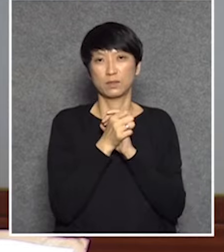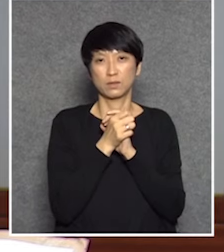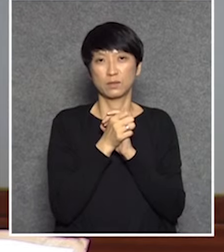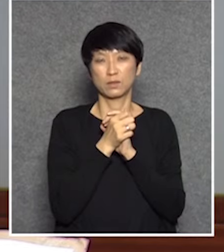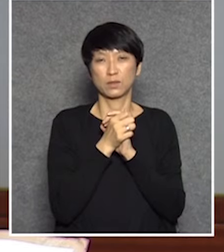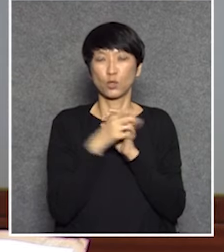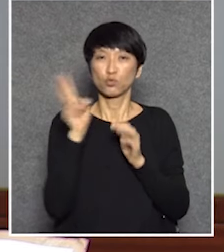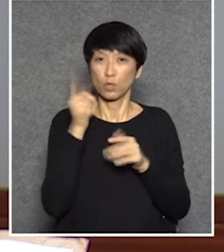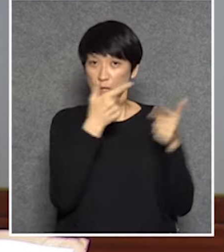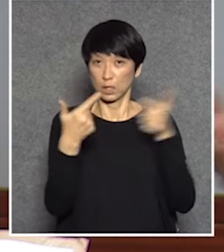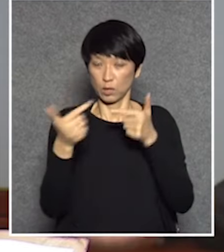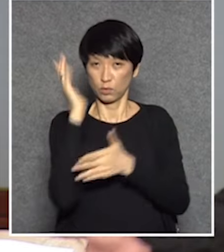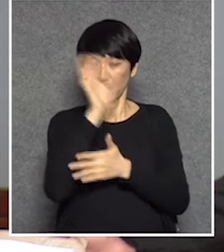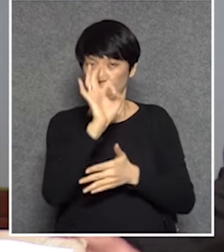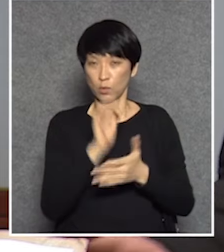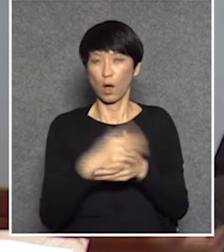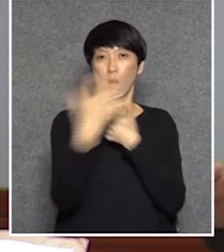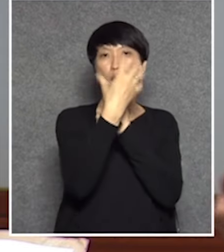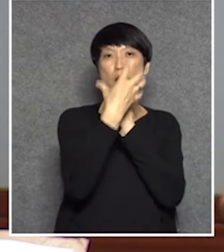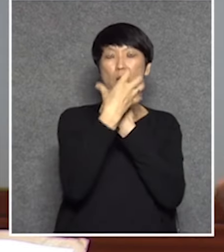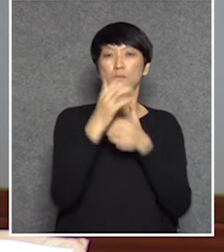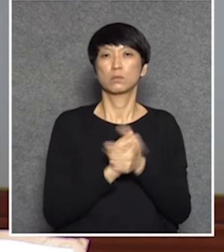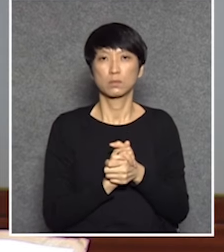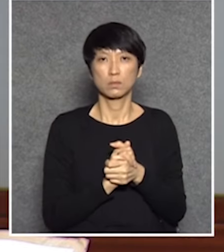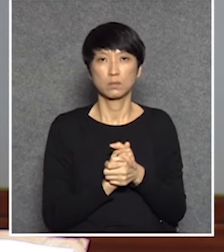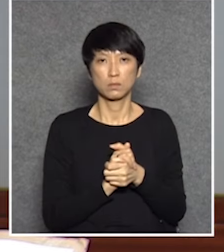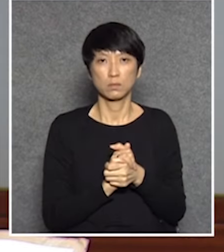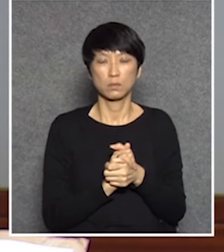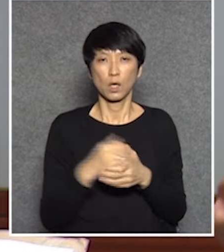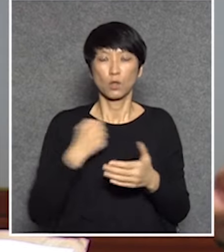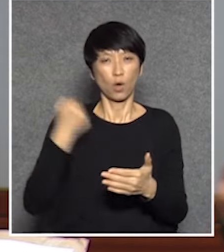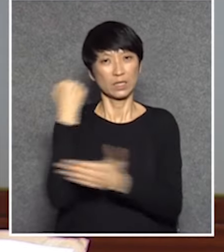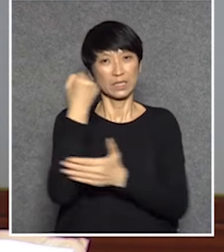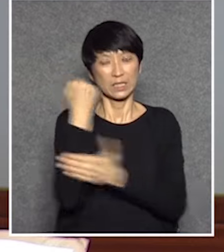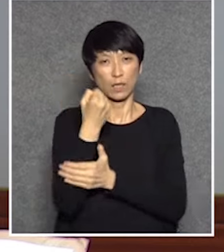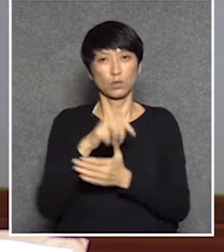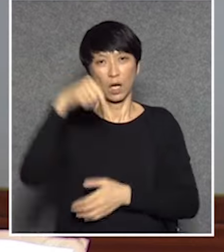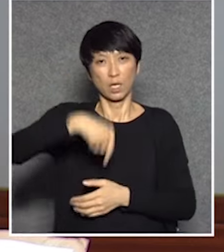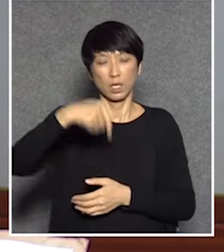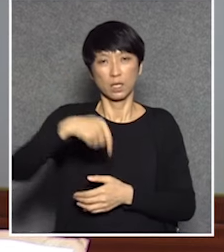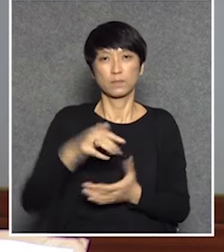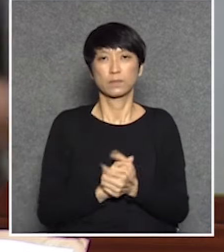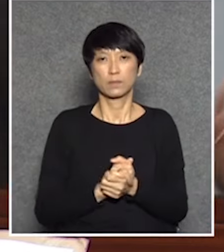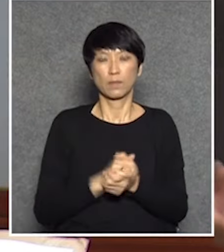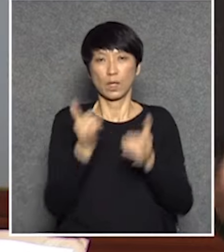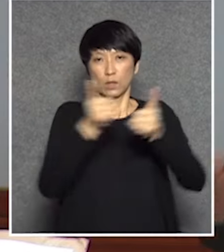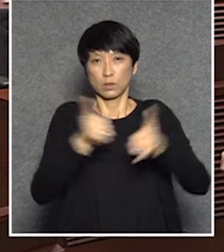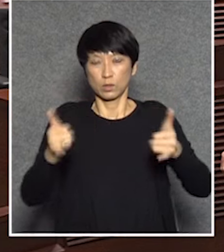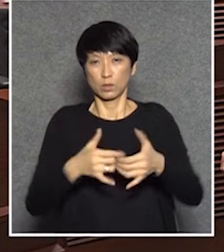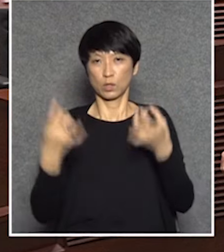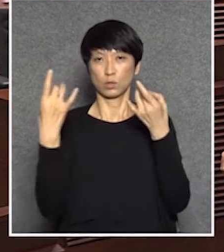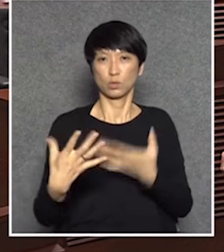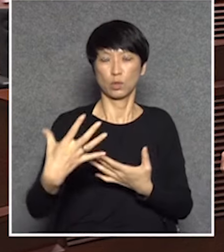再唔繼續， 主席，我俾人鬧，原來。我爭取嘅嘢係呢班而家喺度已經做咗權貴嘅保